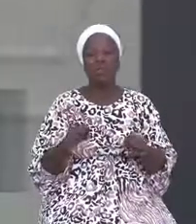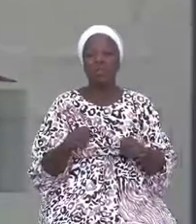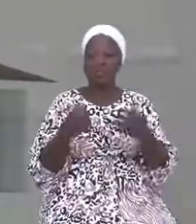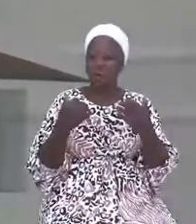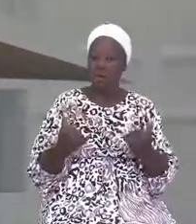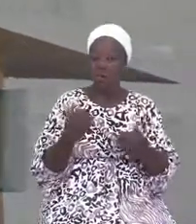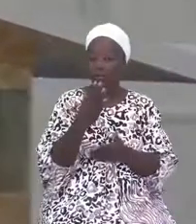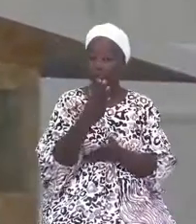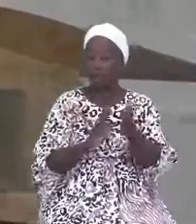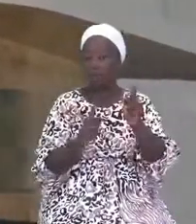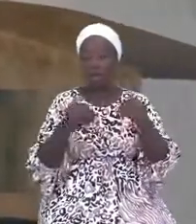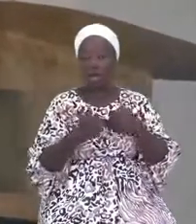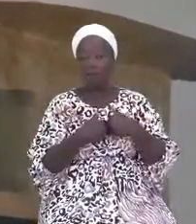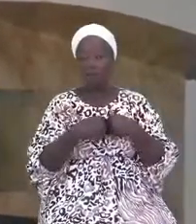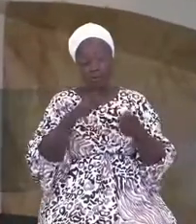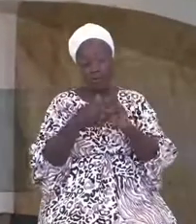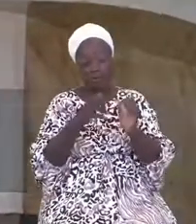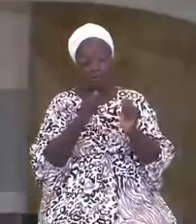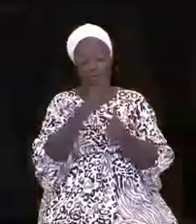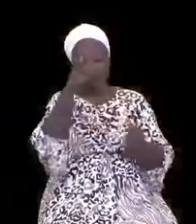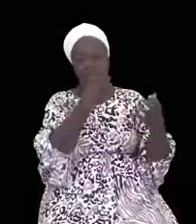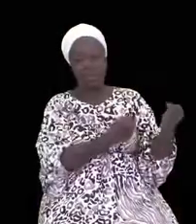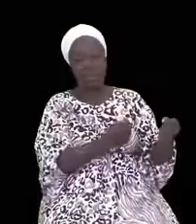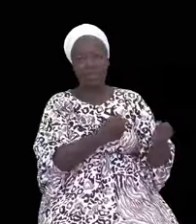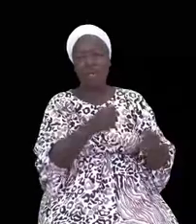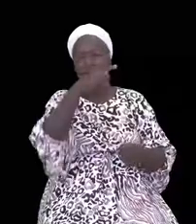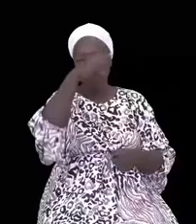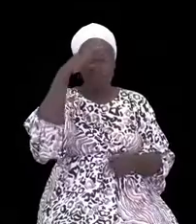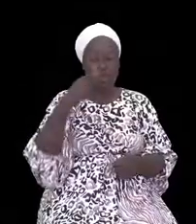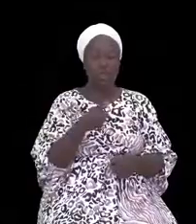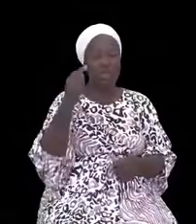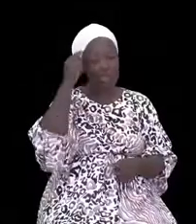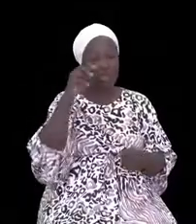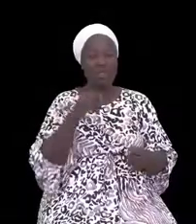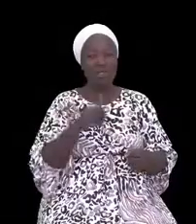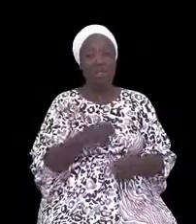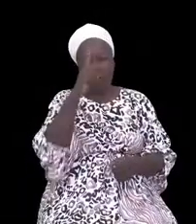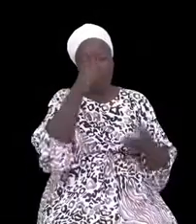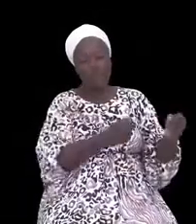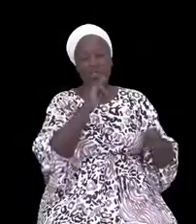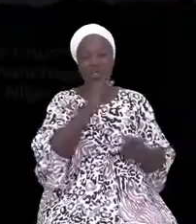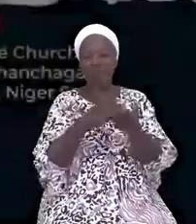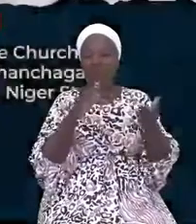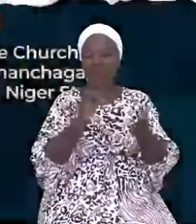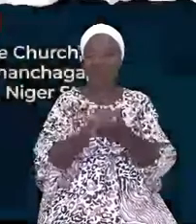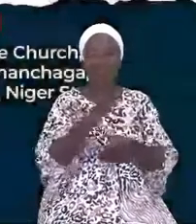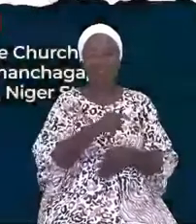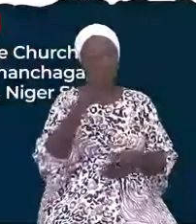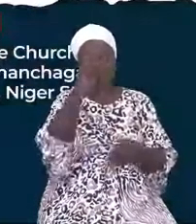certains ont des problèmes avec la foi parce qu'il pense que la foi est quelque chose